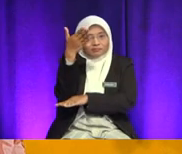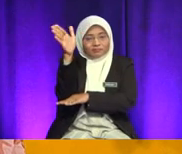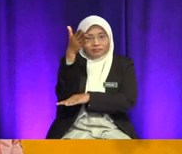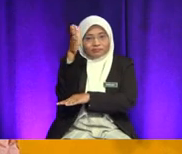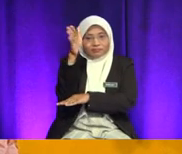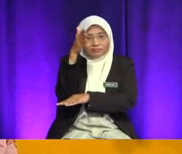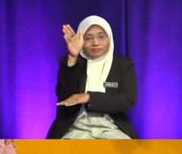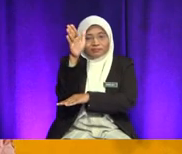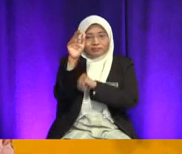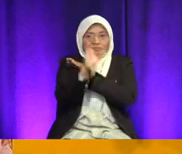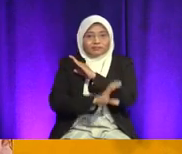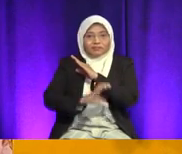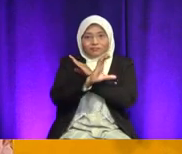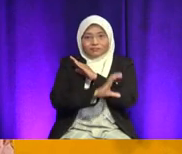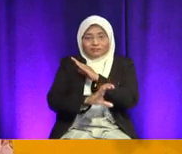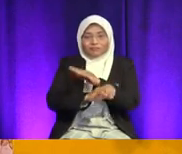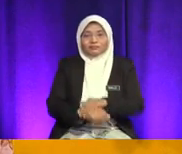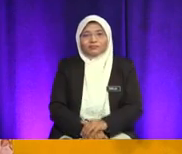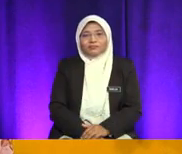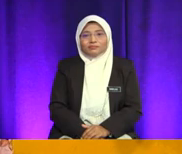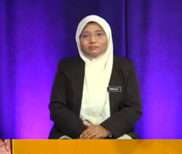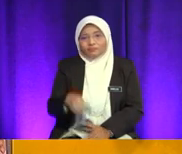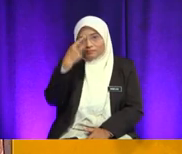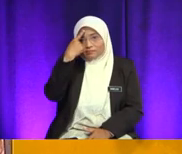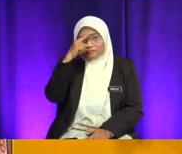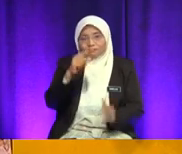tanda kita mempunyai semangat petrokisme